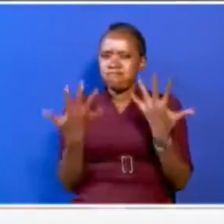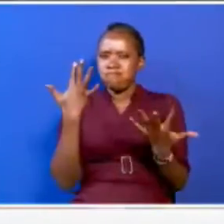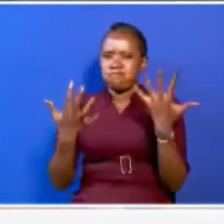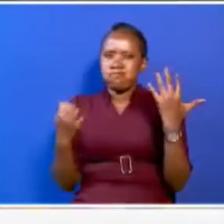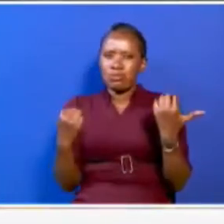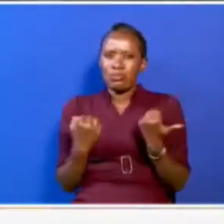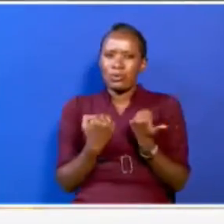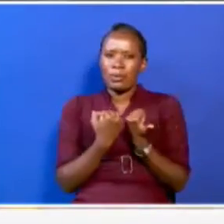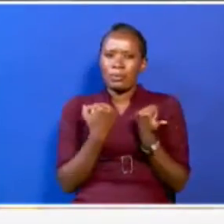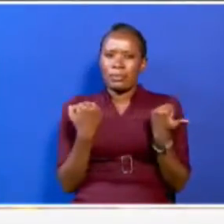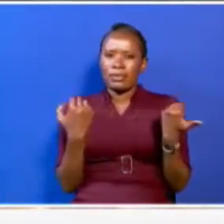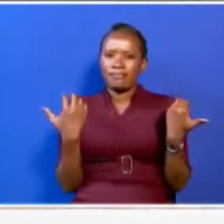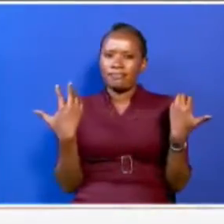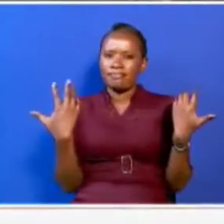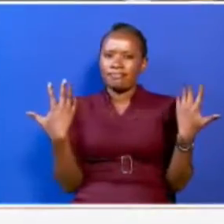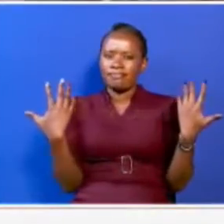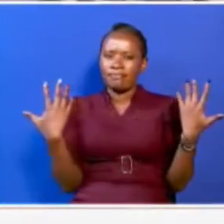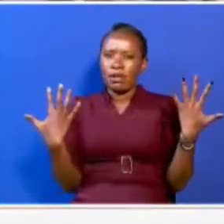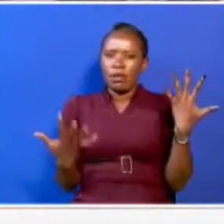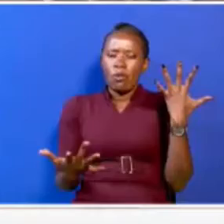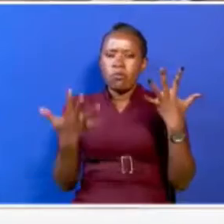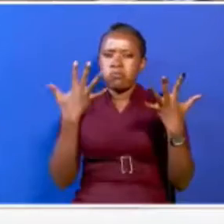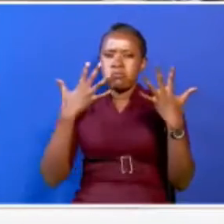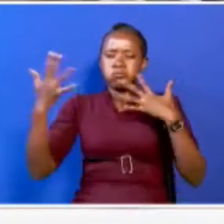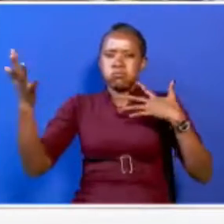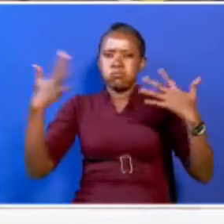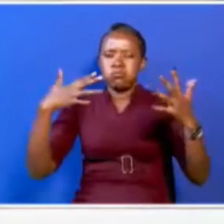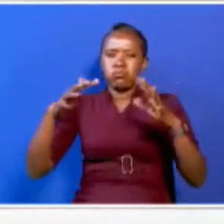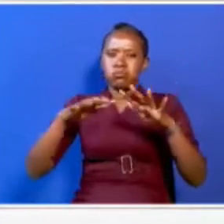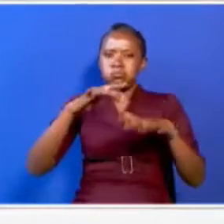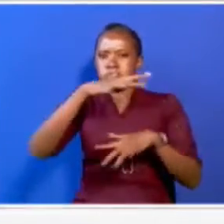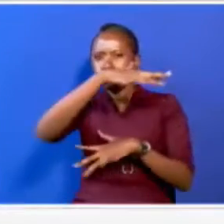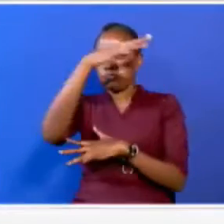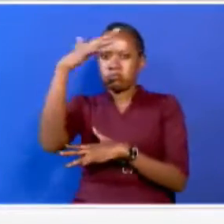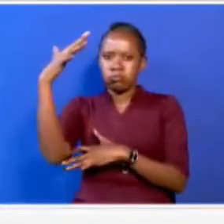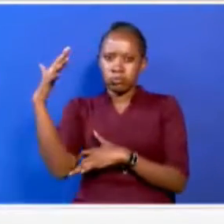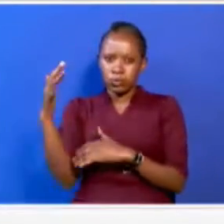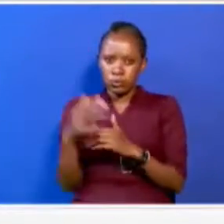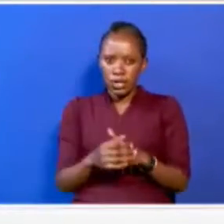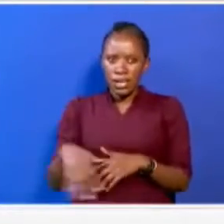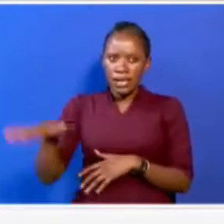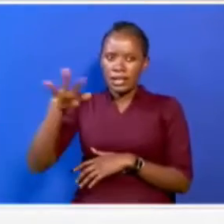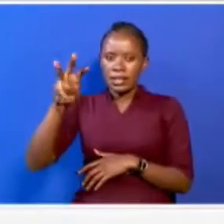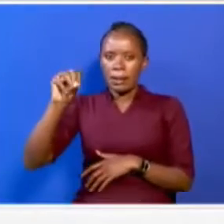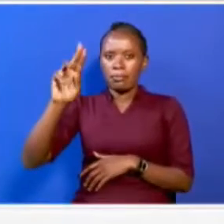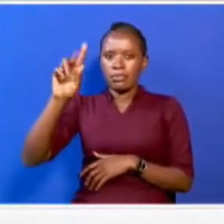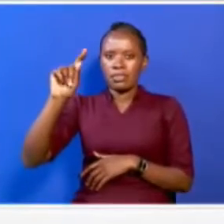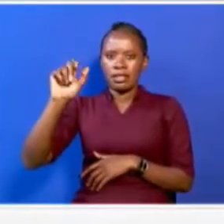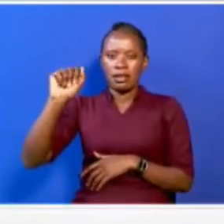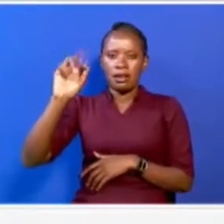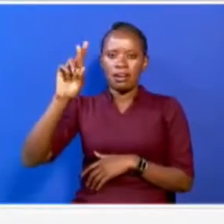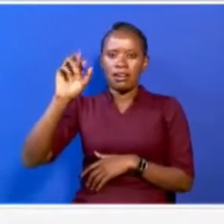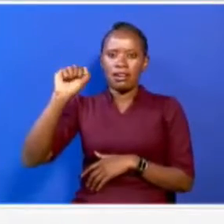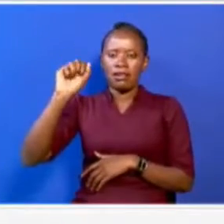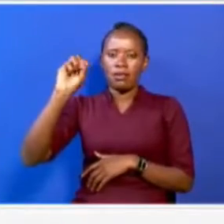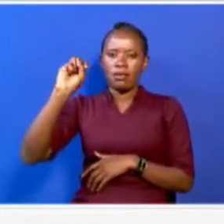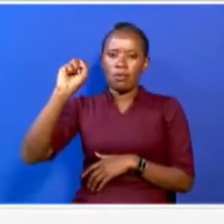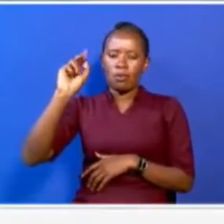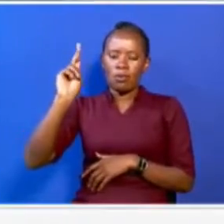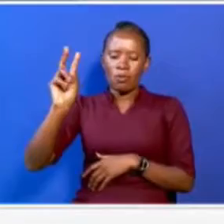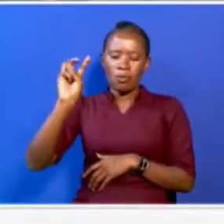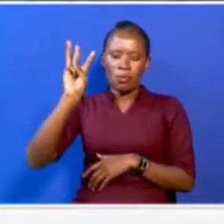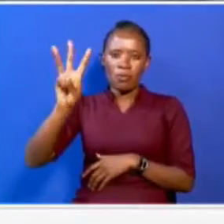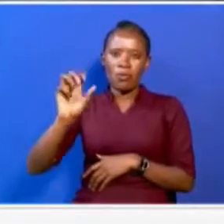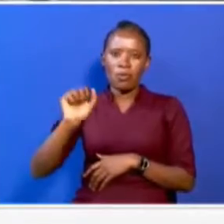ukazuka, wingu la moshi likitanda hewani, eneo la Mtarakwa kwenye barabara ya Mai Mahiu likisalia